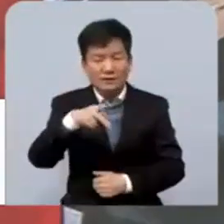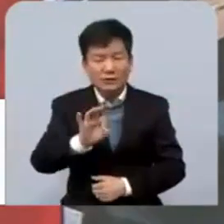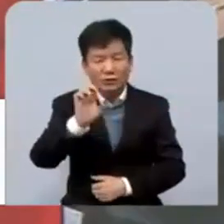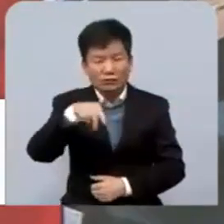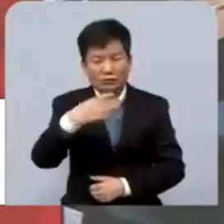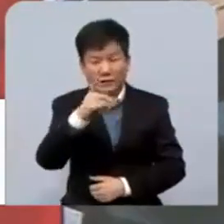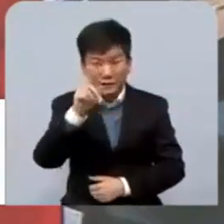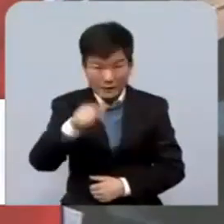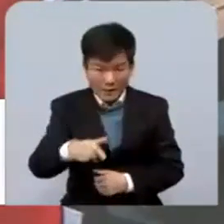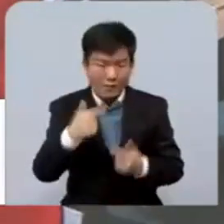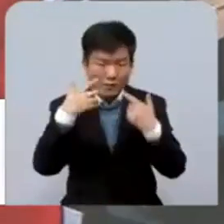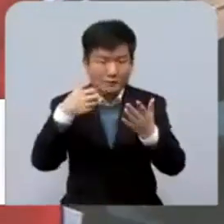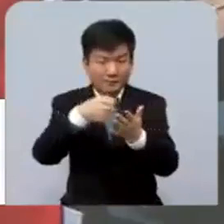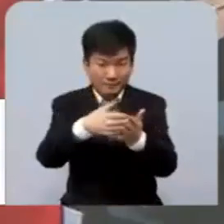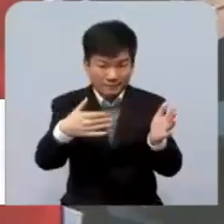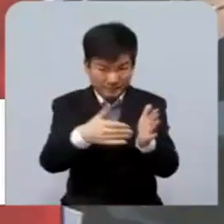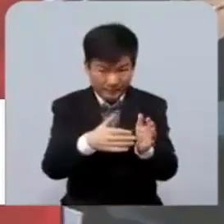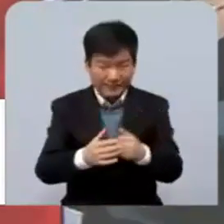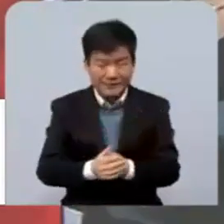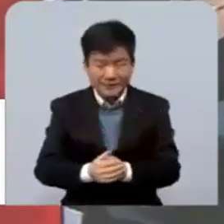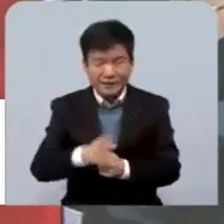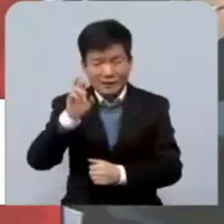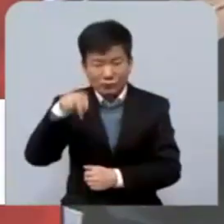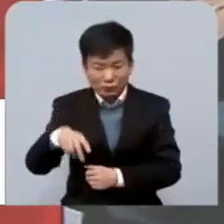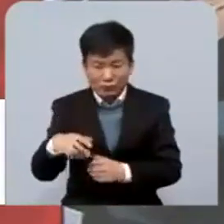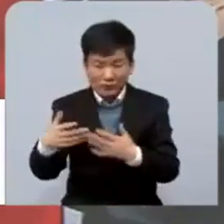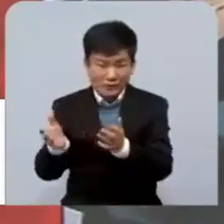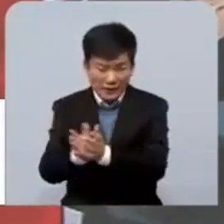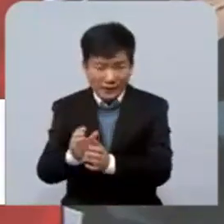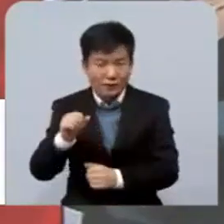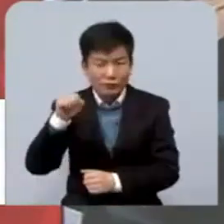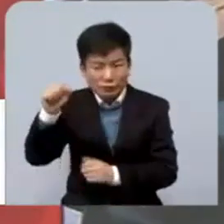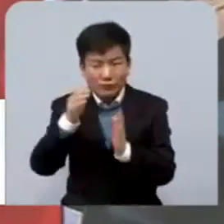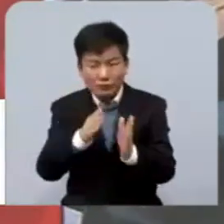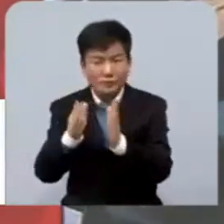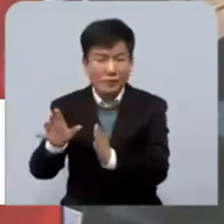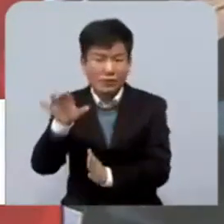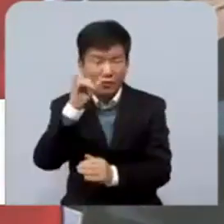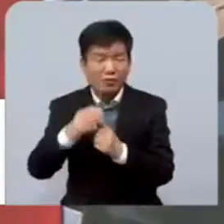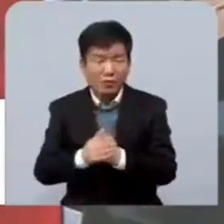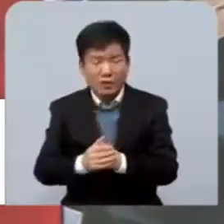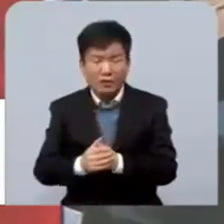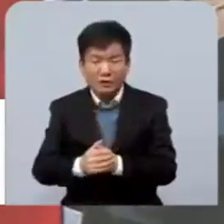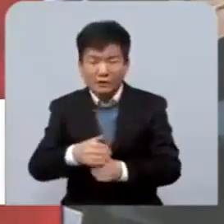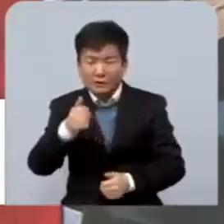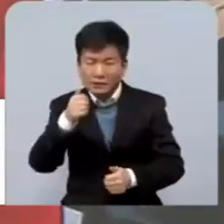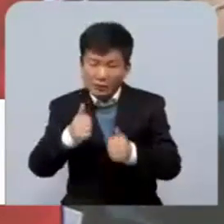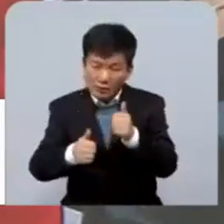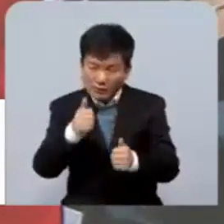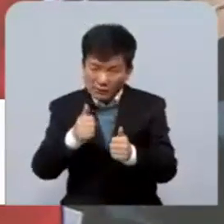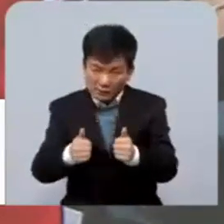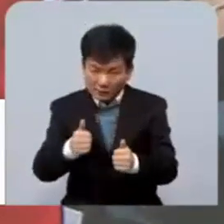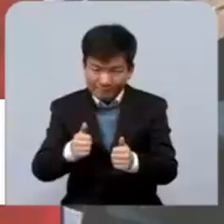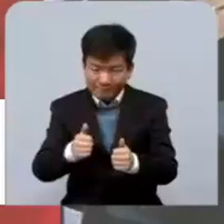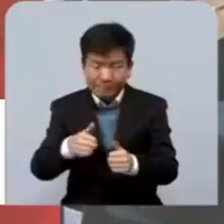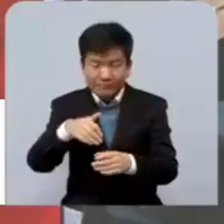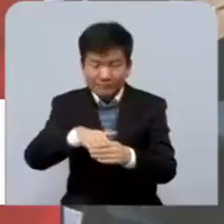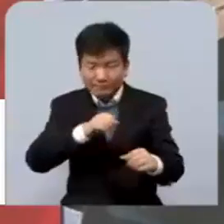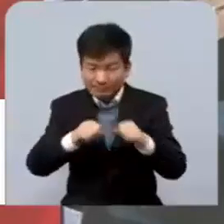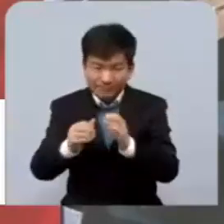정우택 전 국회의원이 확정이 됐고, 무소속 후보군들도 출마를 준비하면서 본격적인 선거전을 앞두고